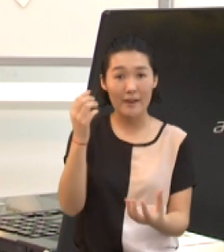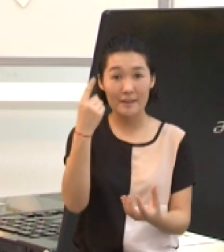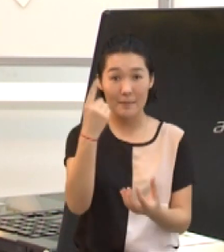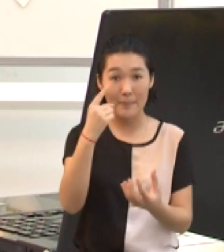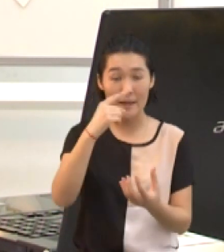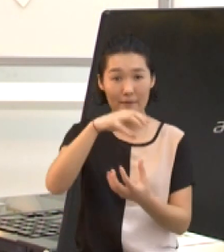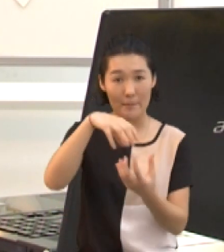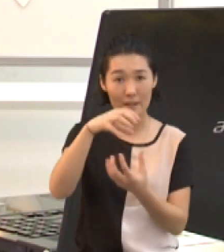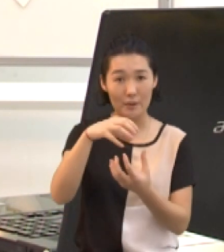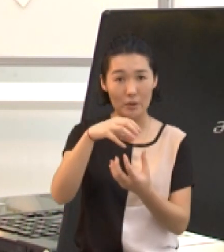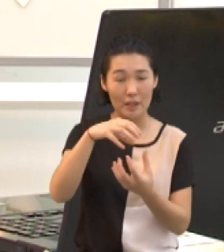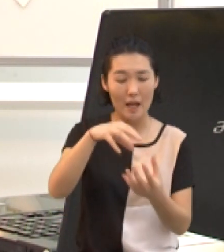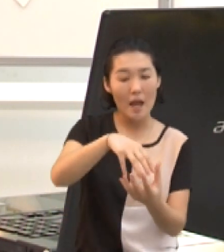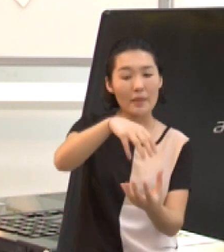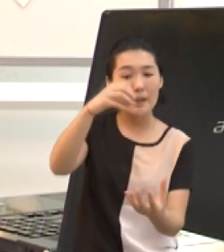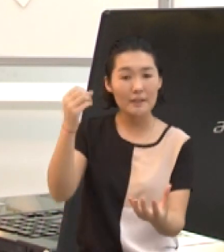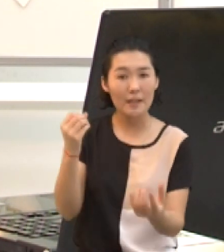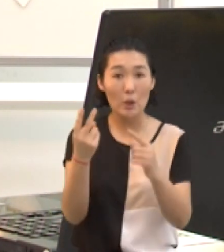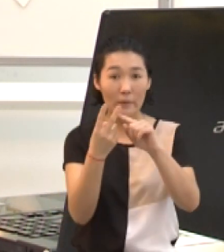мы достаем вторую.